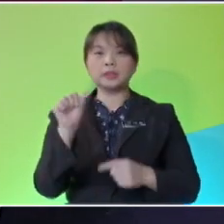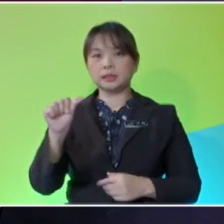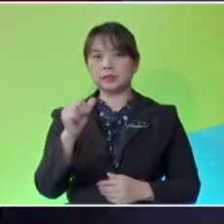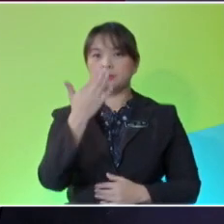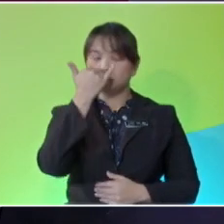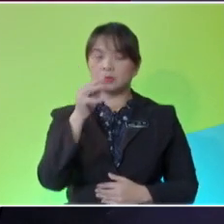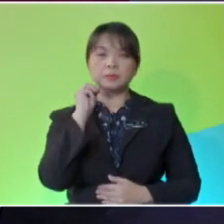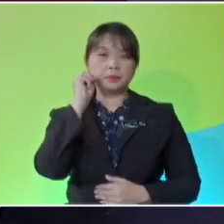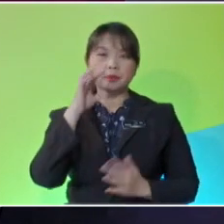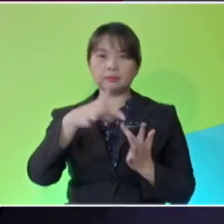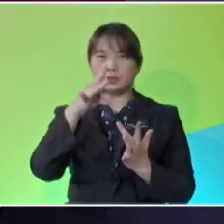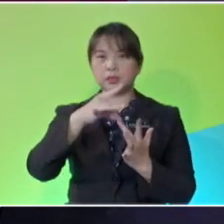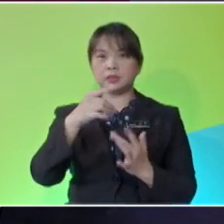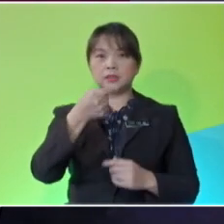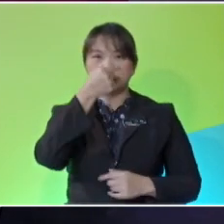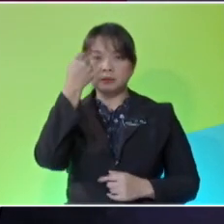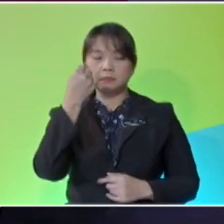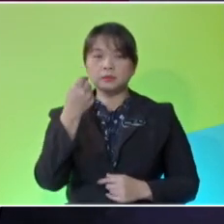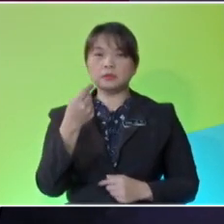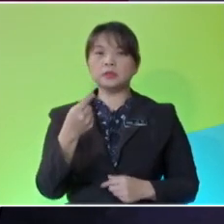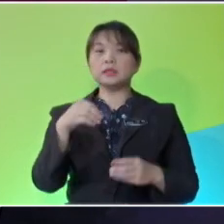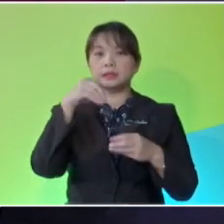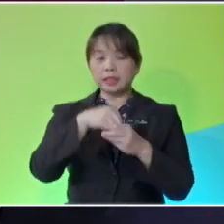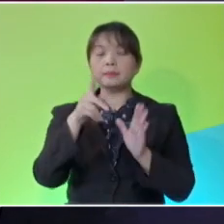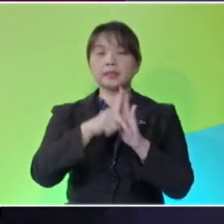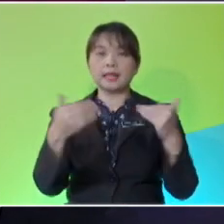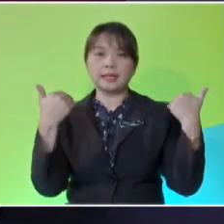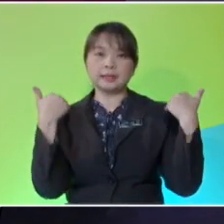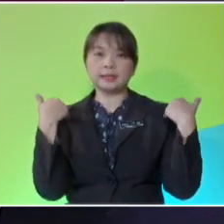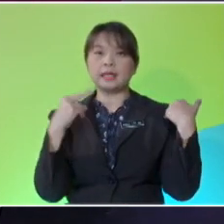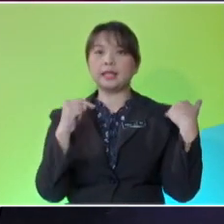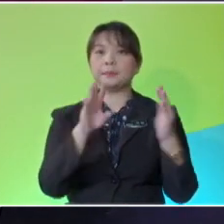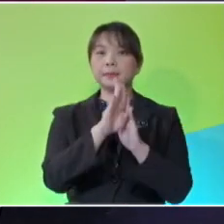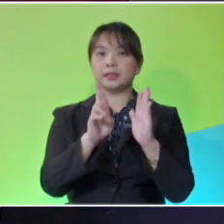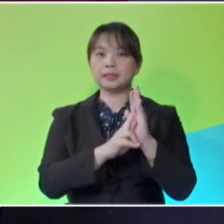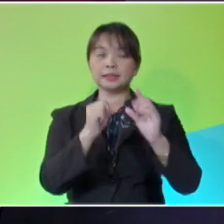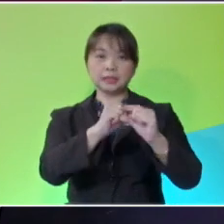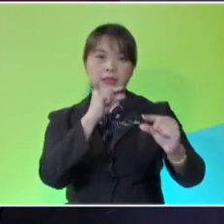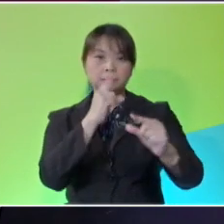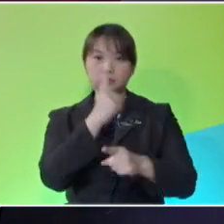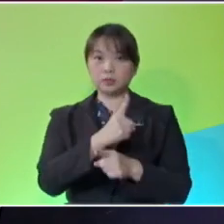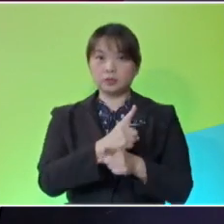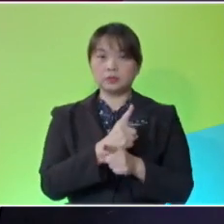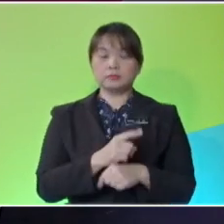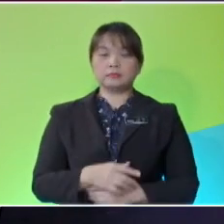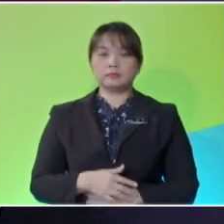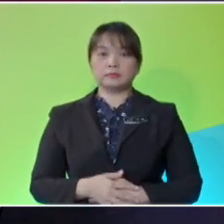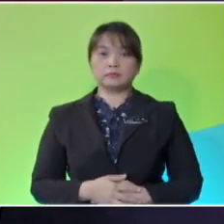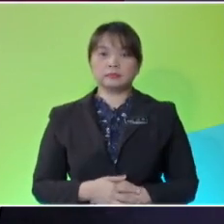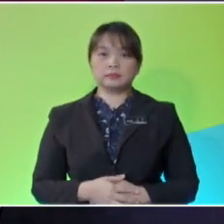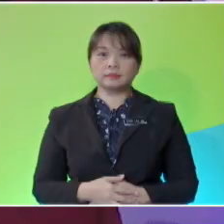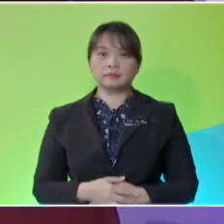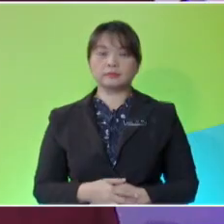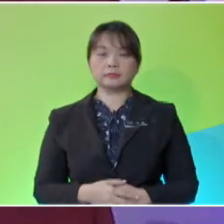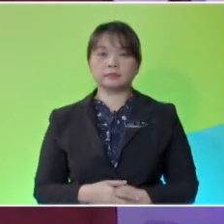singgung sebab dia dalam keadaan bergaris satu garisan yang lurus lah soalnya